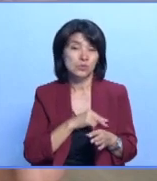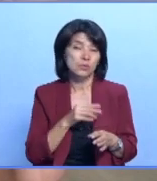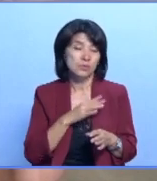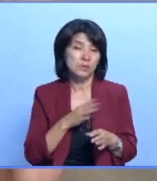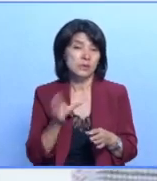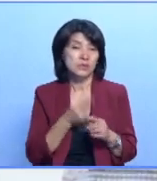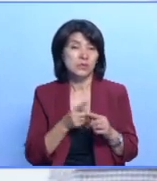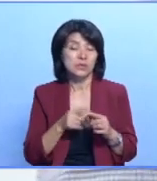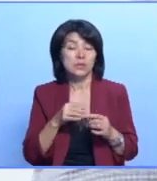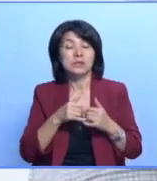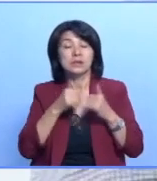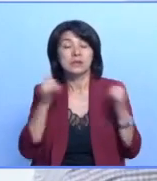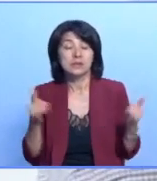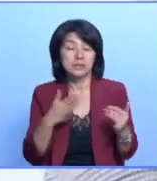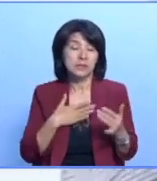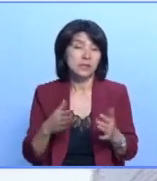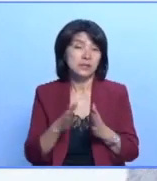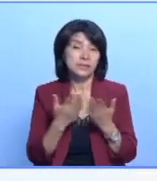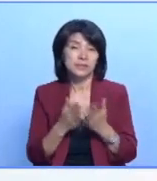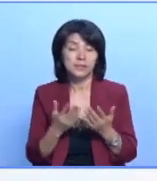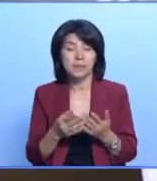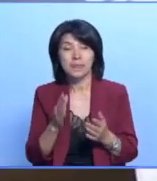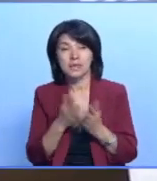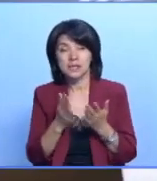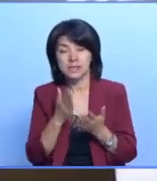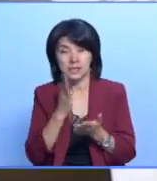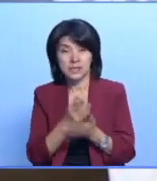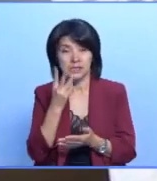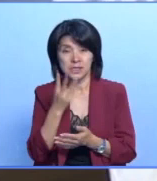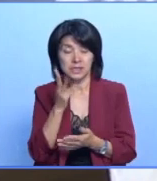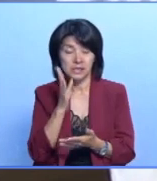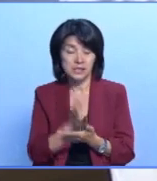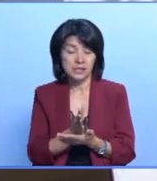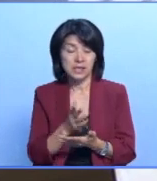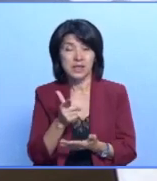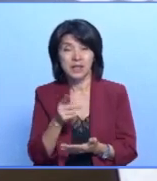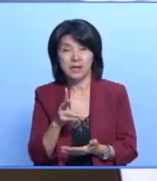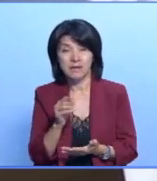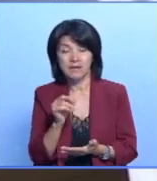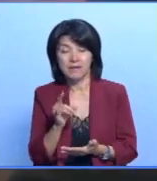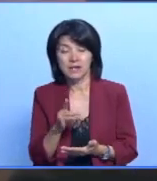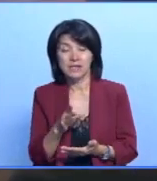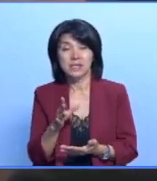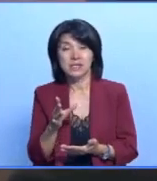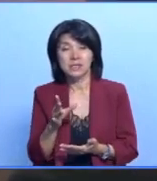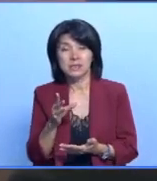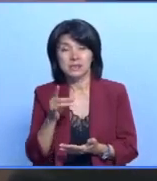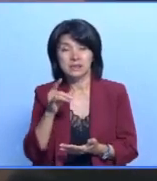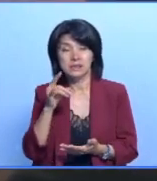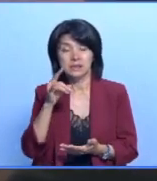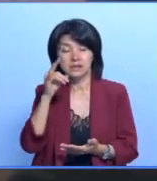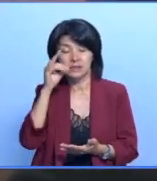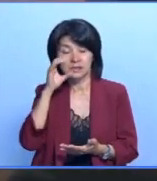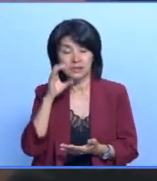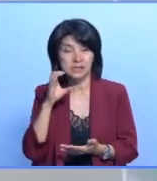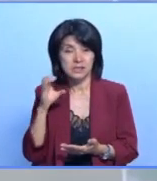о развитии ислама в нашем регионе. Книга состоит из трех глав. В нем рассказывается об исламе, царский период, советский и в годы независимости Казахстана. Каждая тема